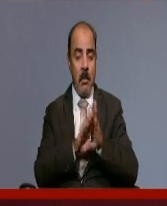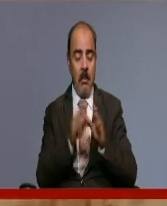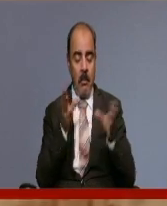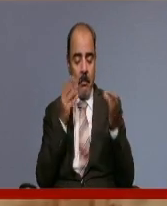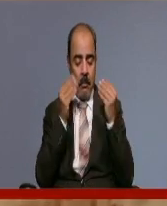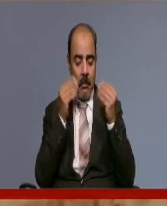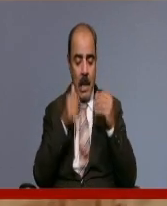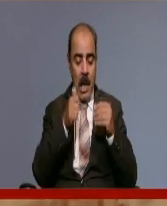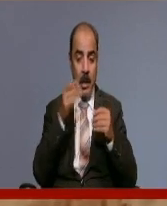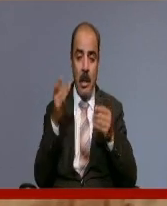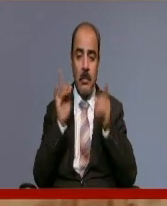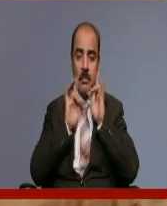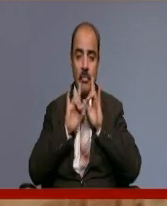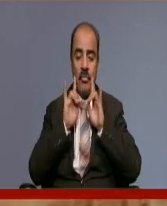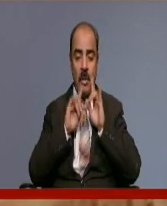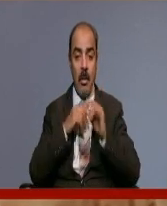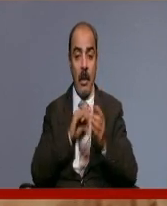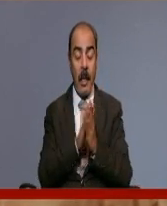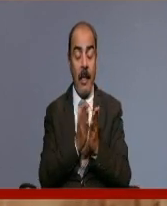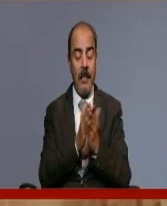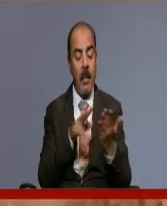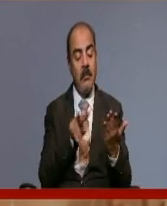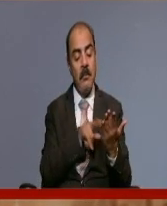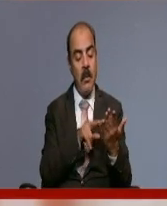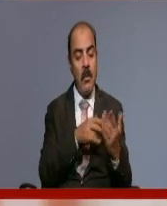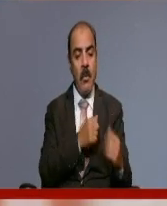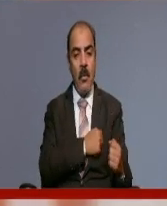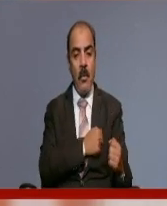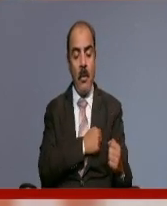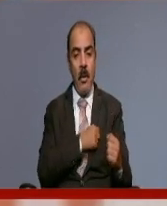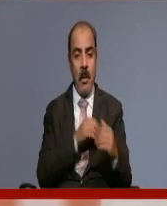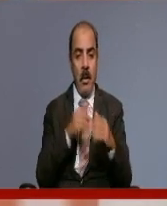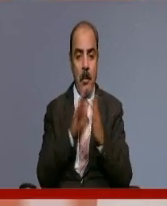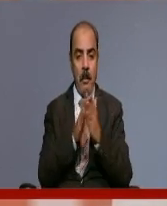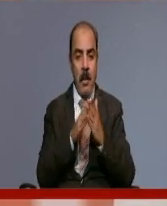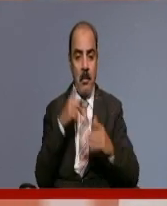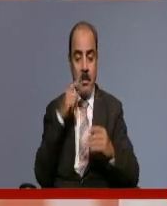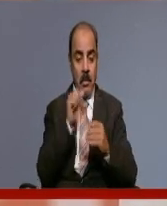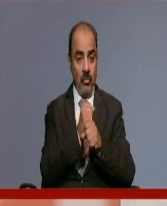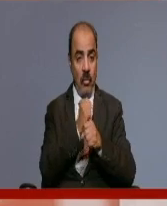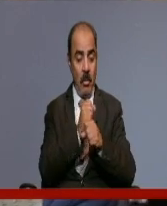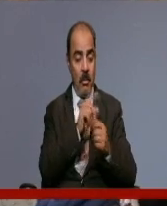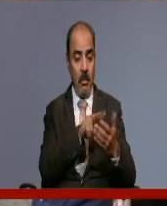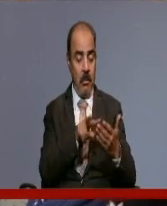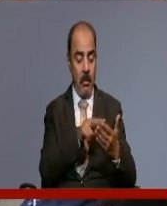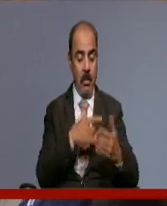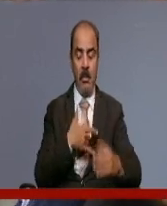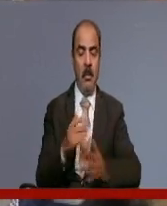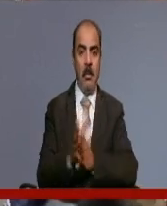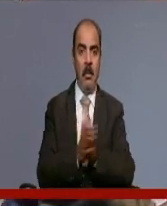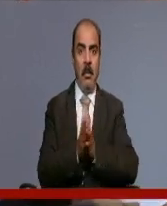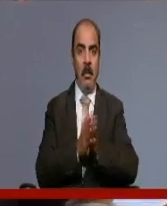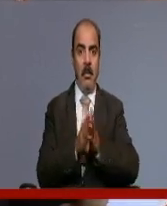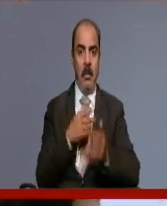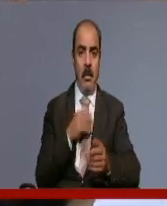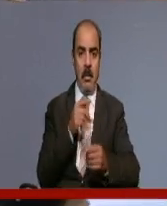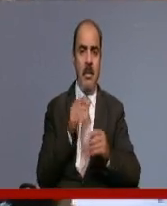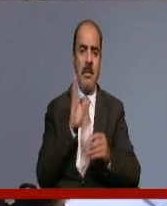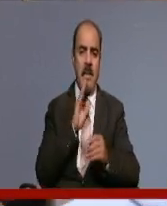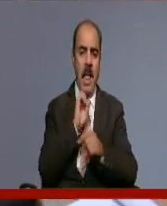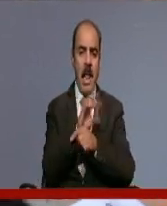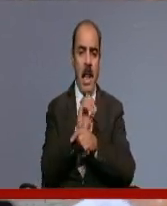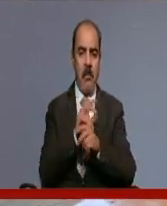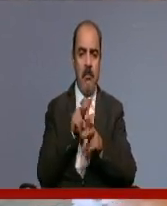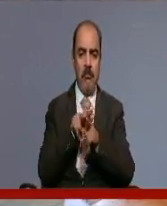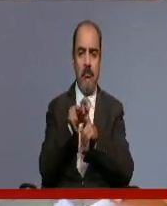انا كان صاحبي الكتاب انا بموت في البيت بس لما باجي شغلي بتدب فيا الروح لما كنت بدخل فصل او كنت